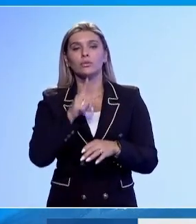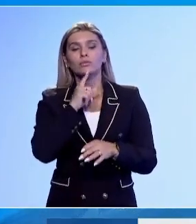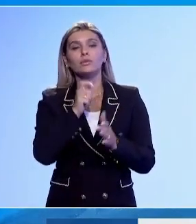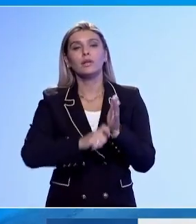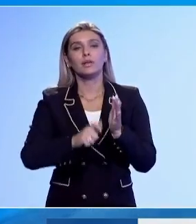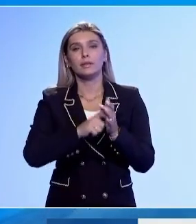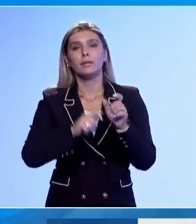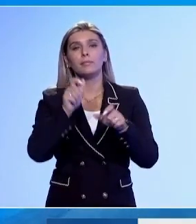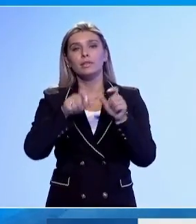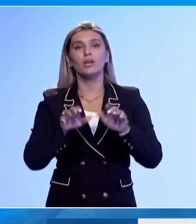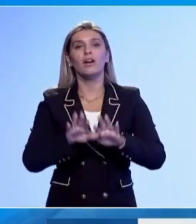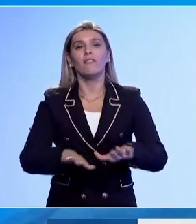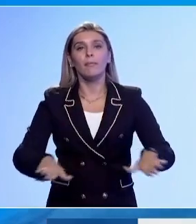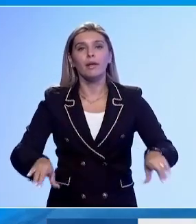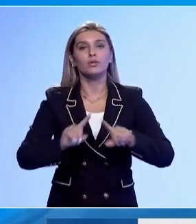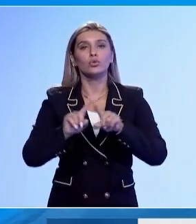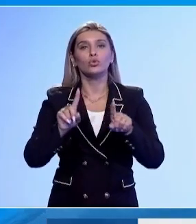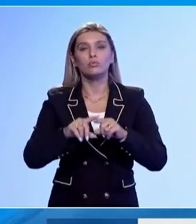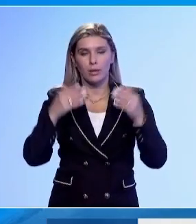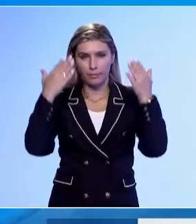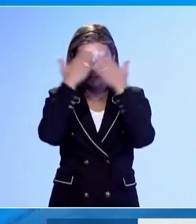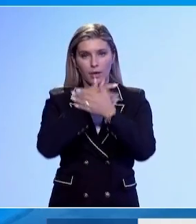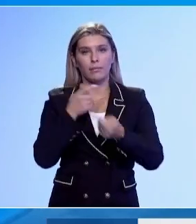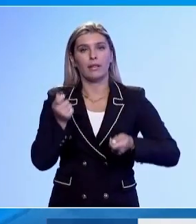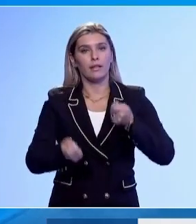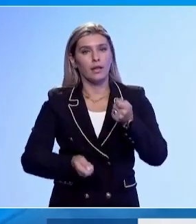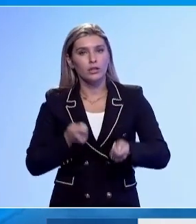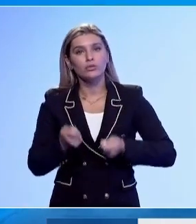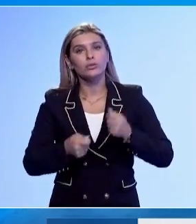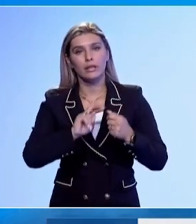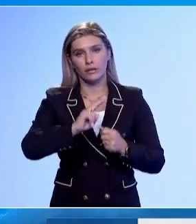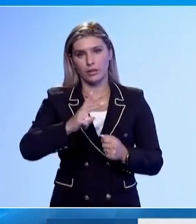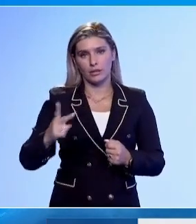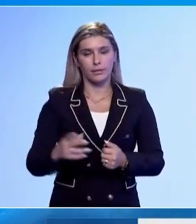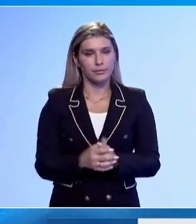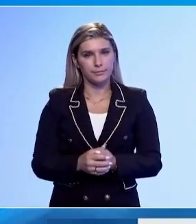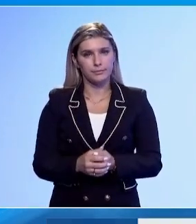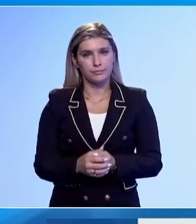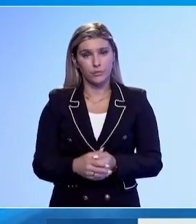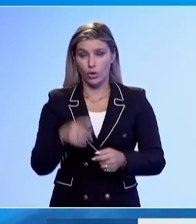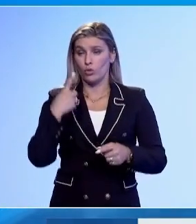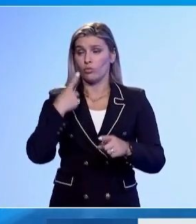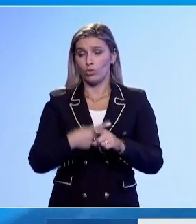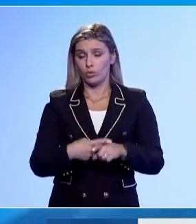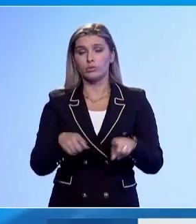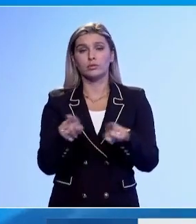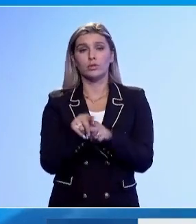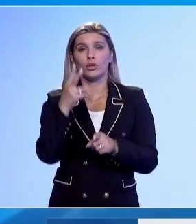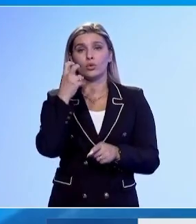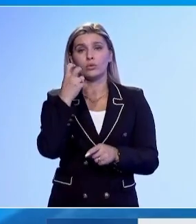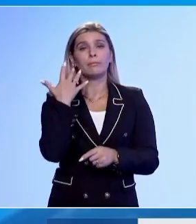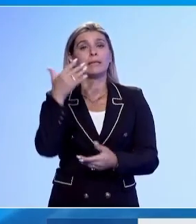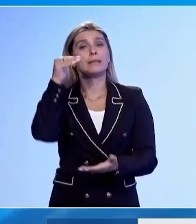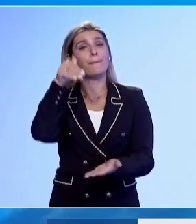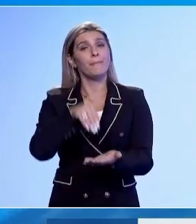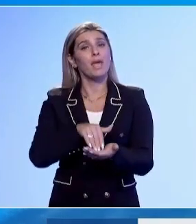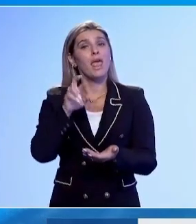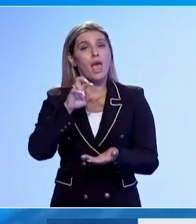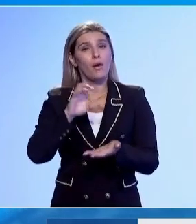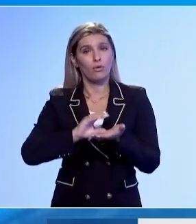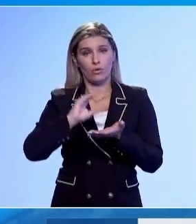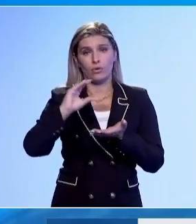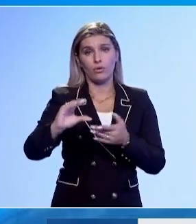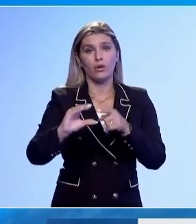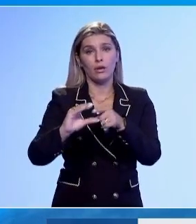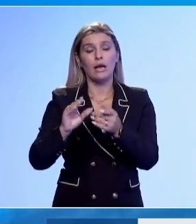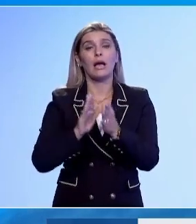së fëmijëve në klubet e natës dhe hapësirat e tjera të ngjashme, po ashtu ka ndarë mbi 250.000 euro për librat